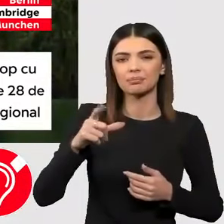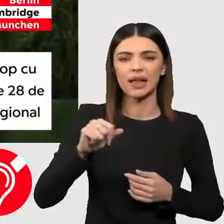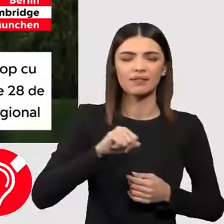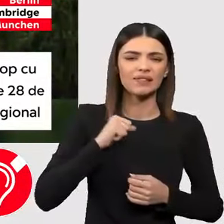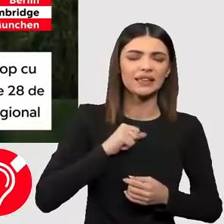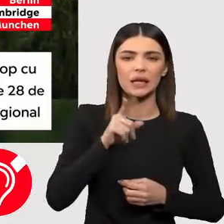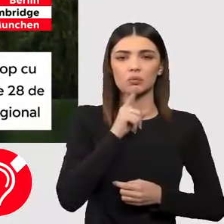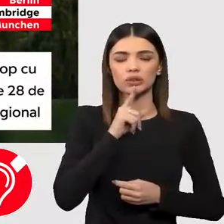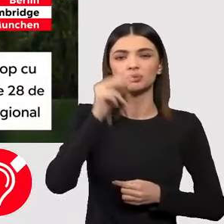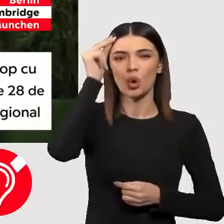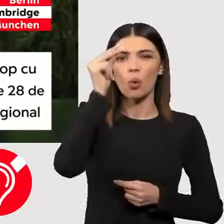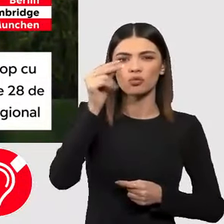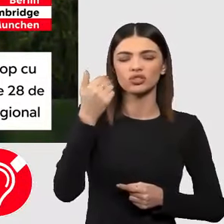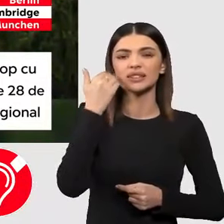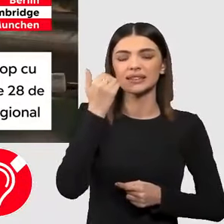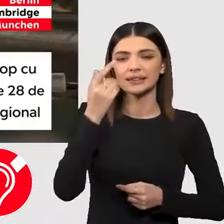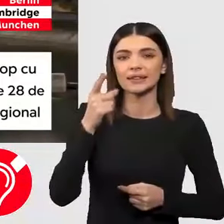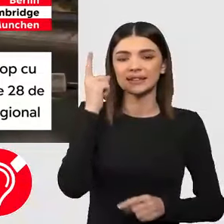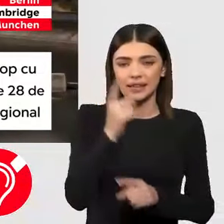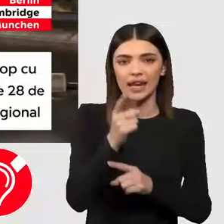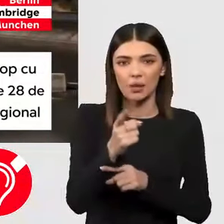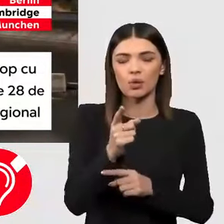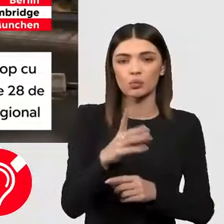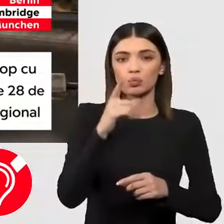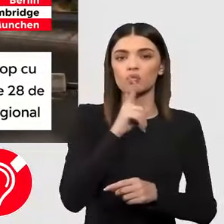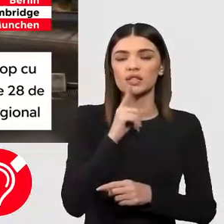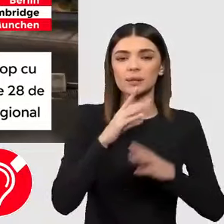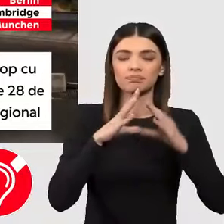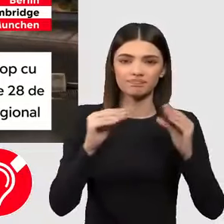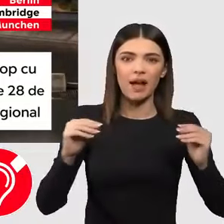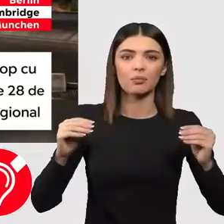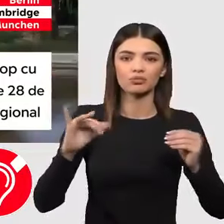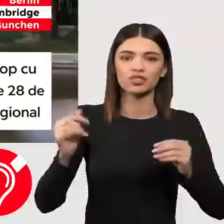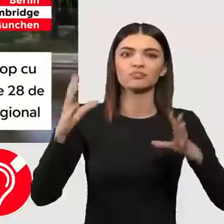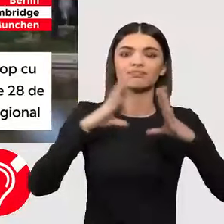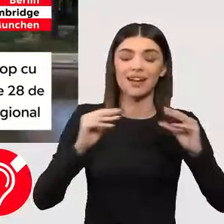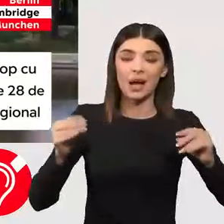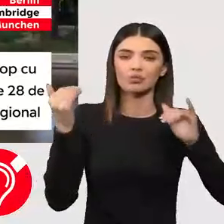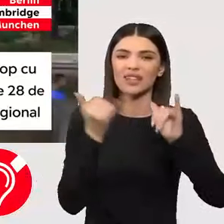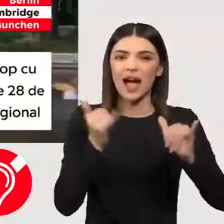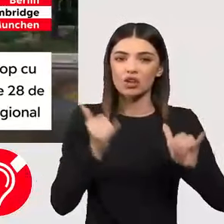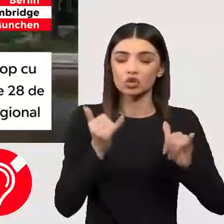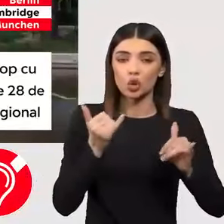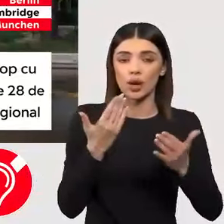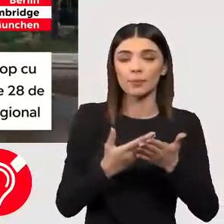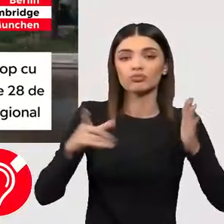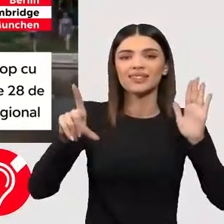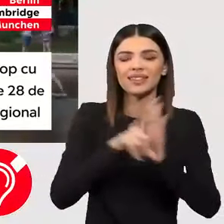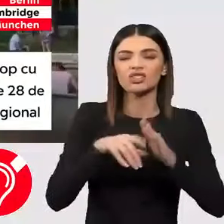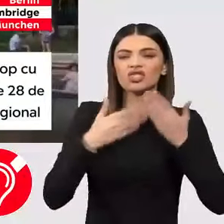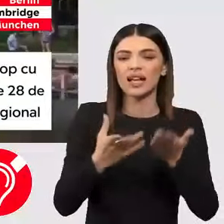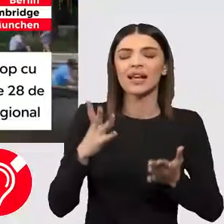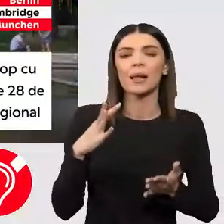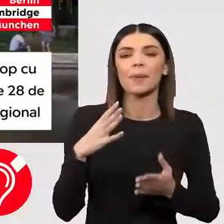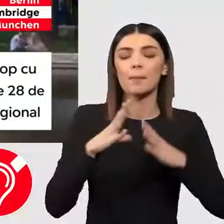în general, avem nevoie de un pic mai mult, un pic, de mult mai multă susținere legislativă în